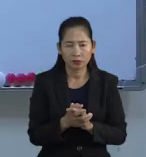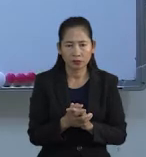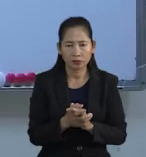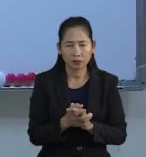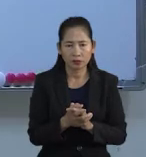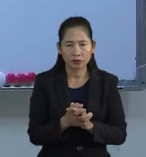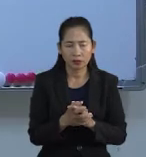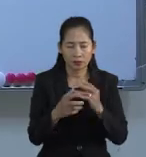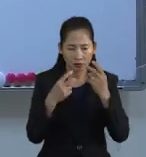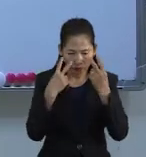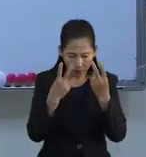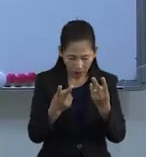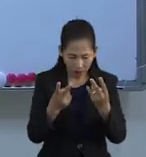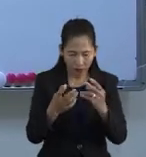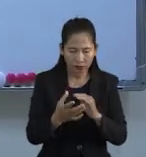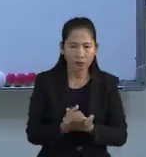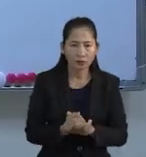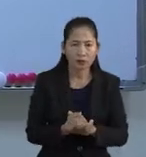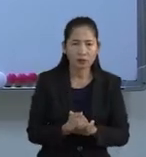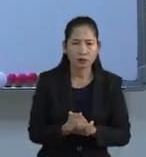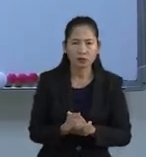và câu nữa